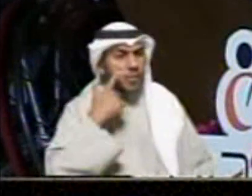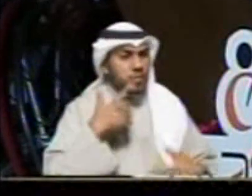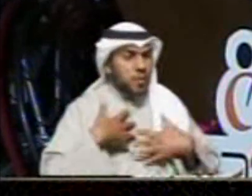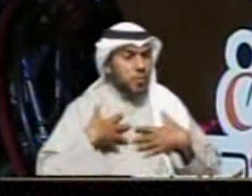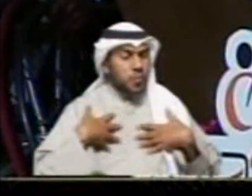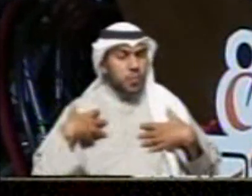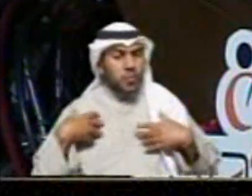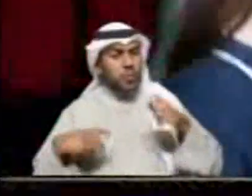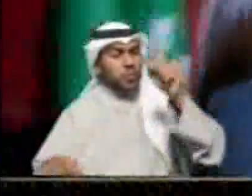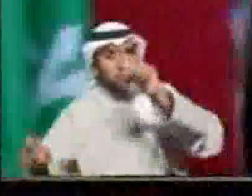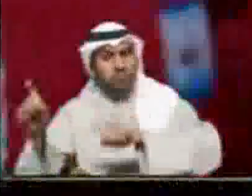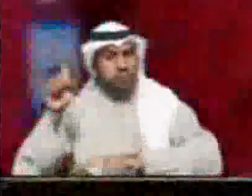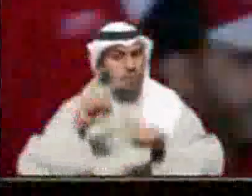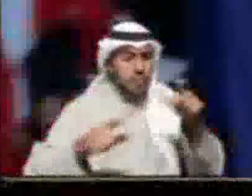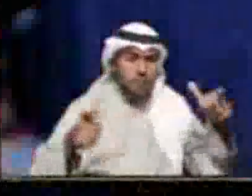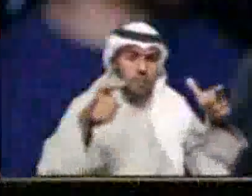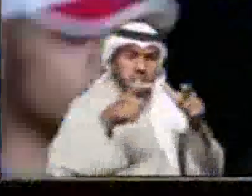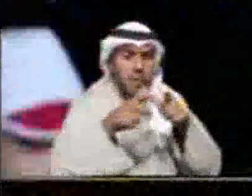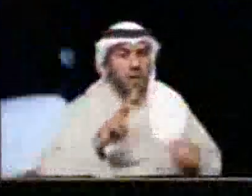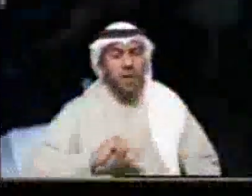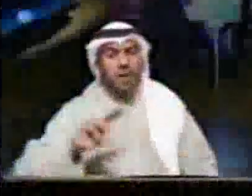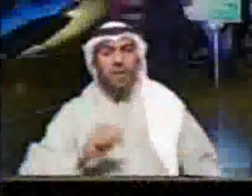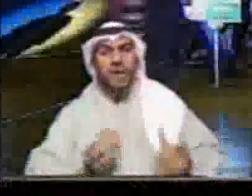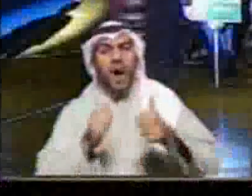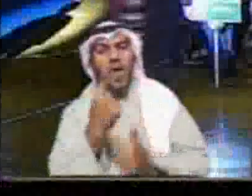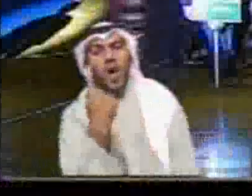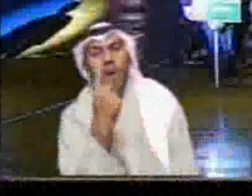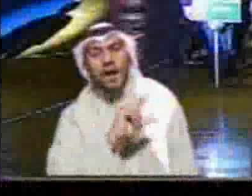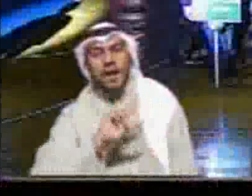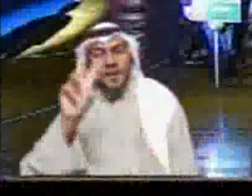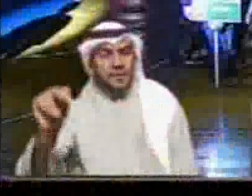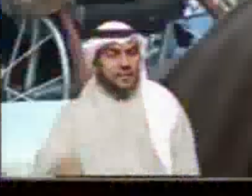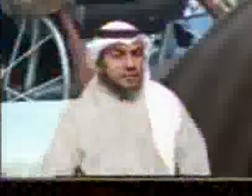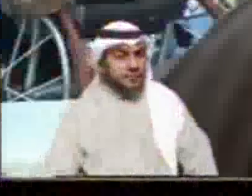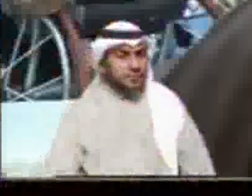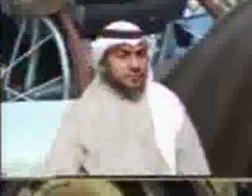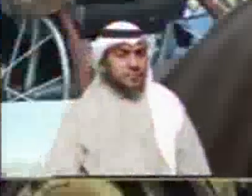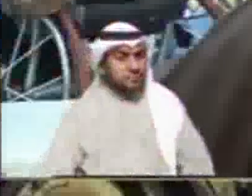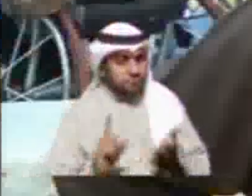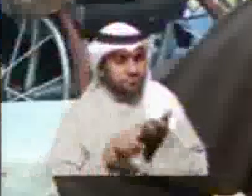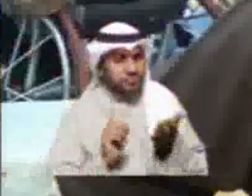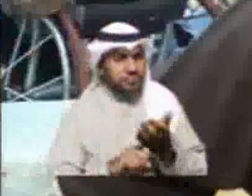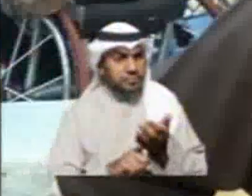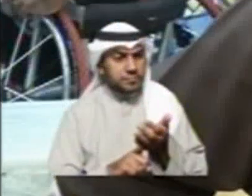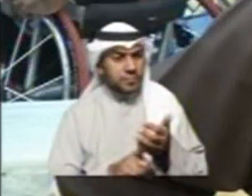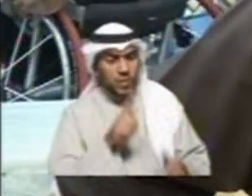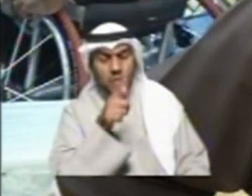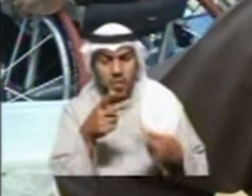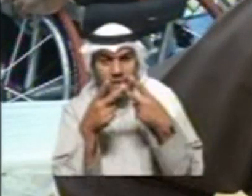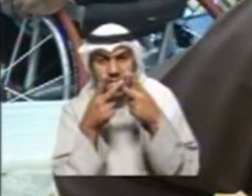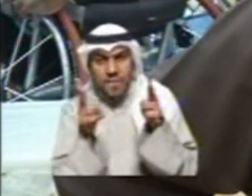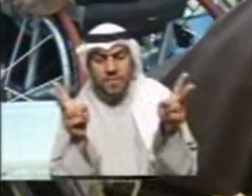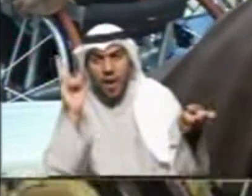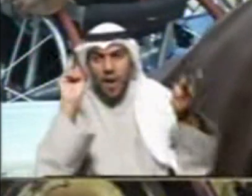الوقت نفسه لروح الأسرة الواحدة الخليجية. حقيقة يعني الافتتاح